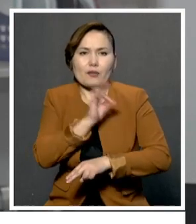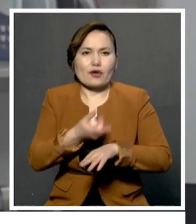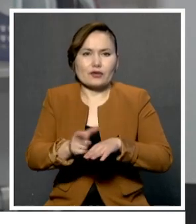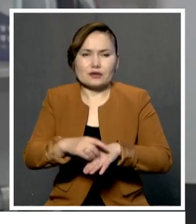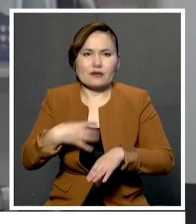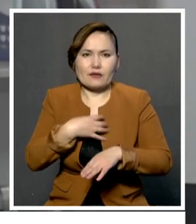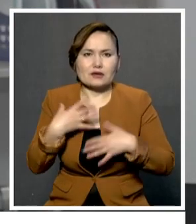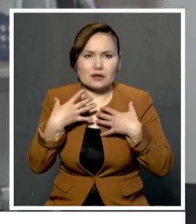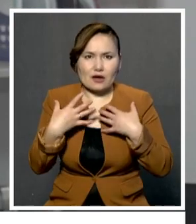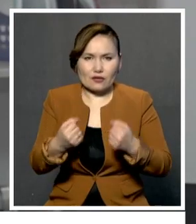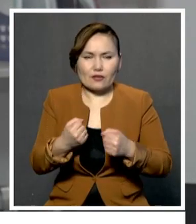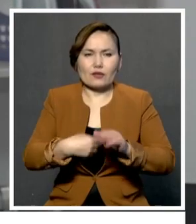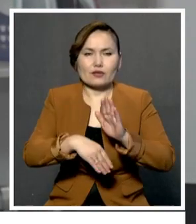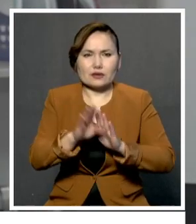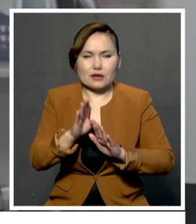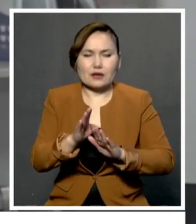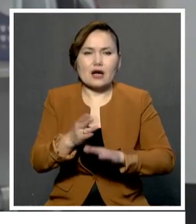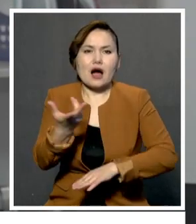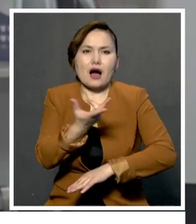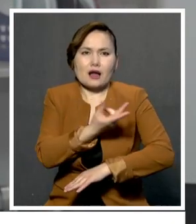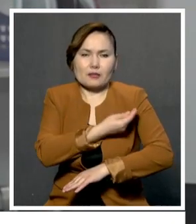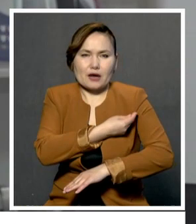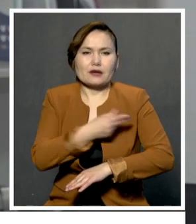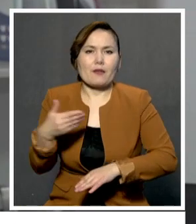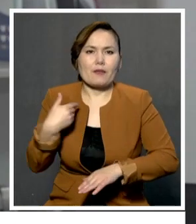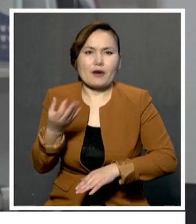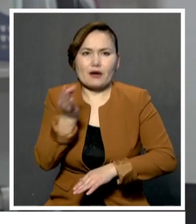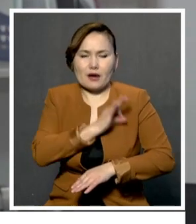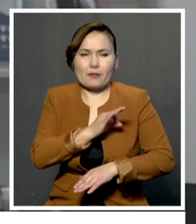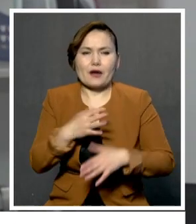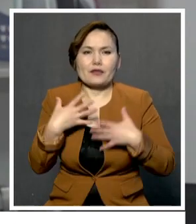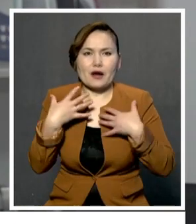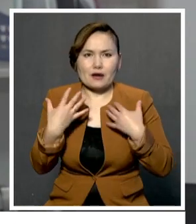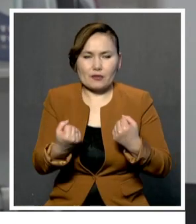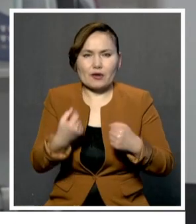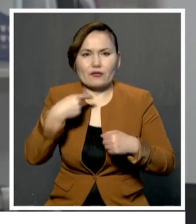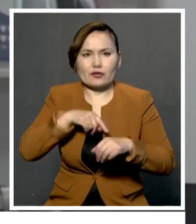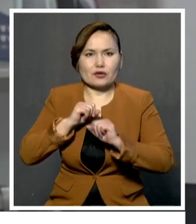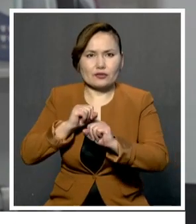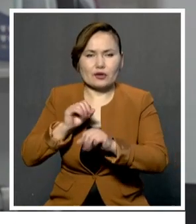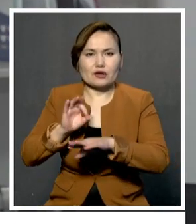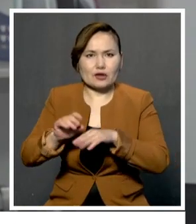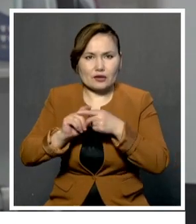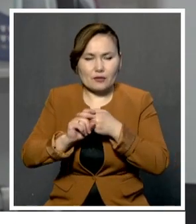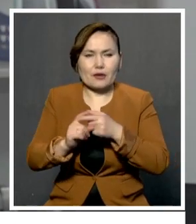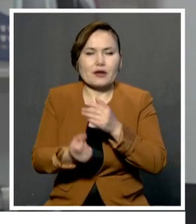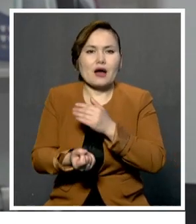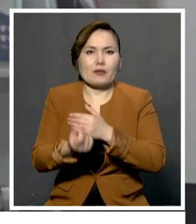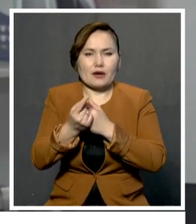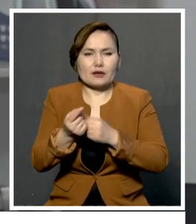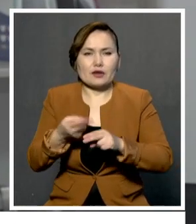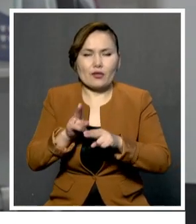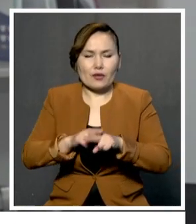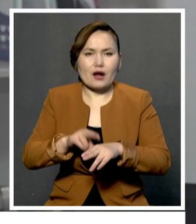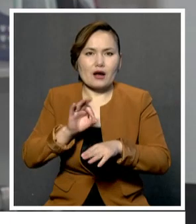Жалпы вакцинаның пайдасы ол біріншіден организмде иммунитет қалыптастыру және сол арқылы